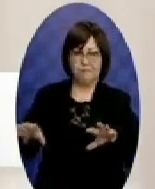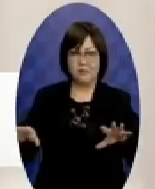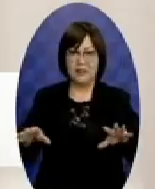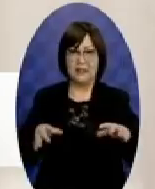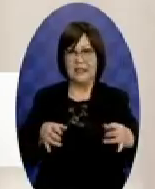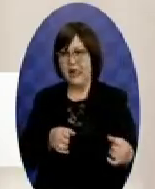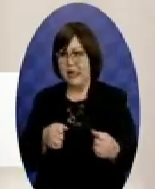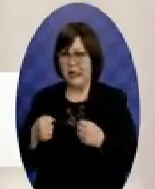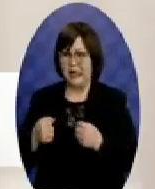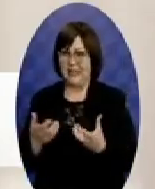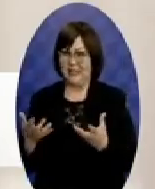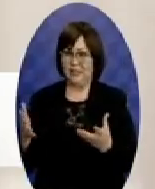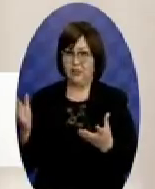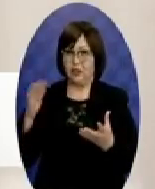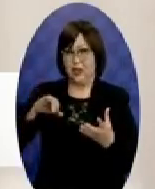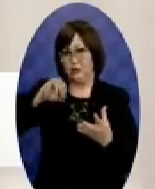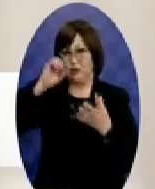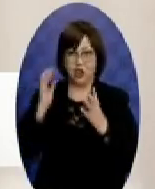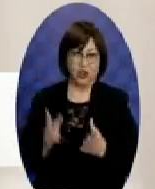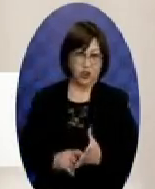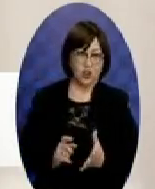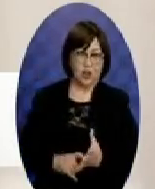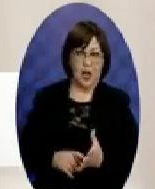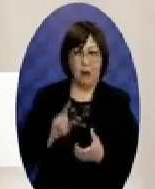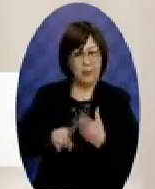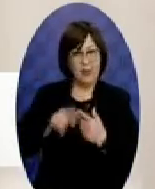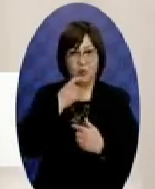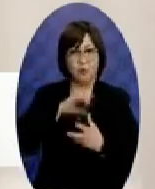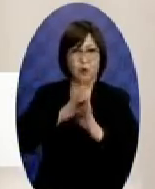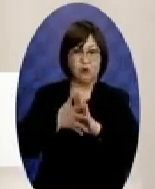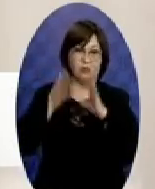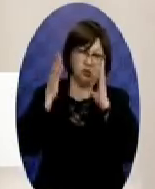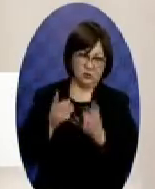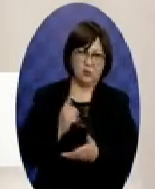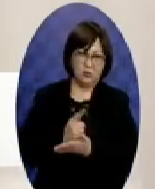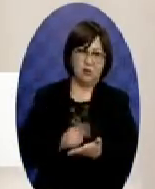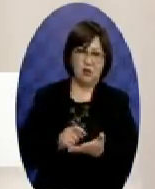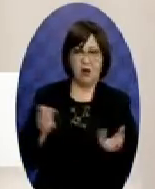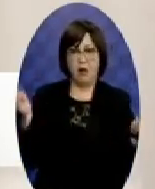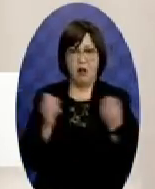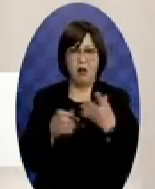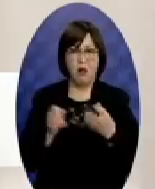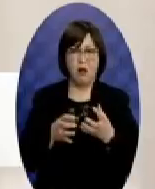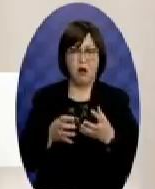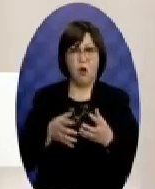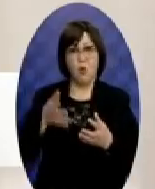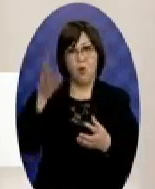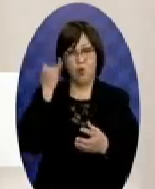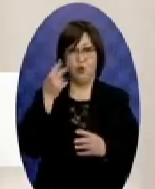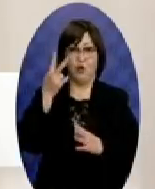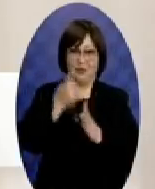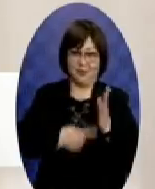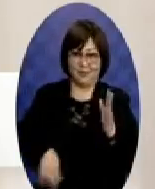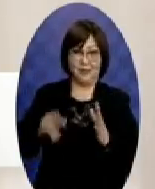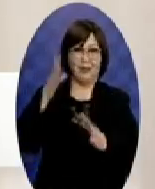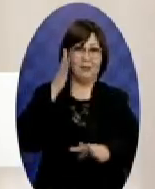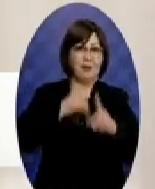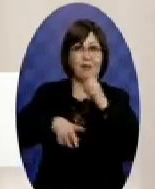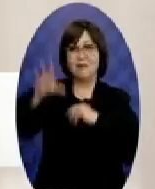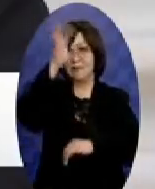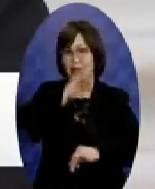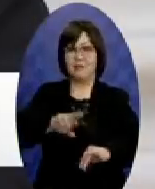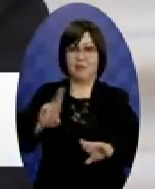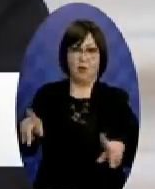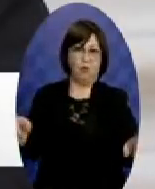үүнийг хийх ёстой гэсэн юм. За хоёр удирдагч хоёр орны гадаад хэргийн сайд нарын ээлжид уулзалтыг ирэх 2-р сард хийхээр тохирлоо.